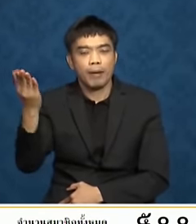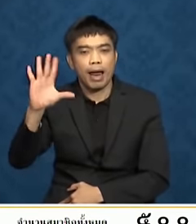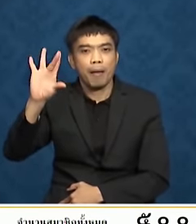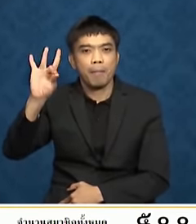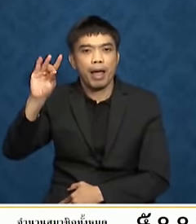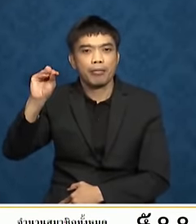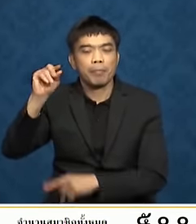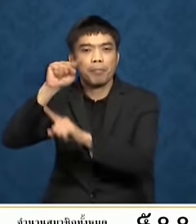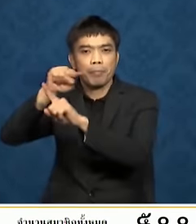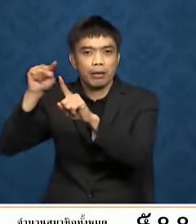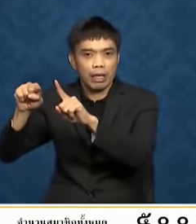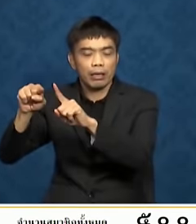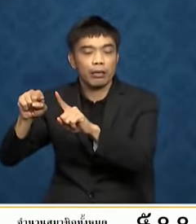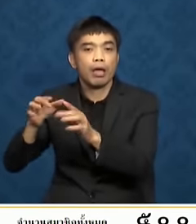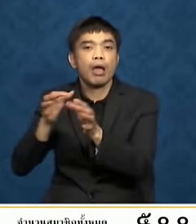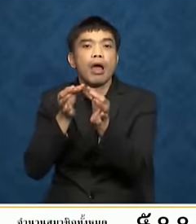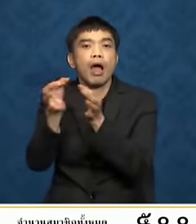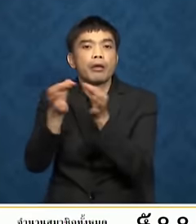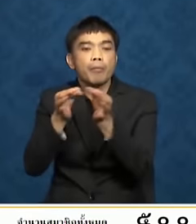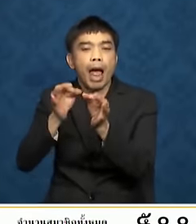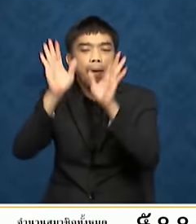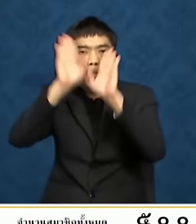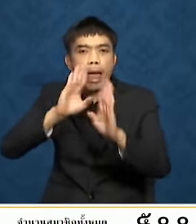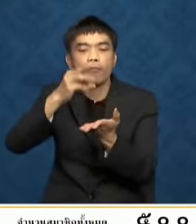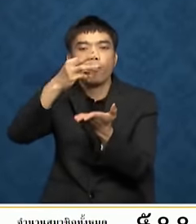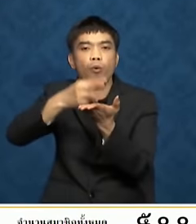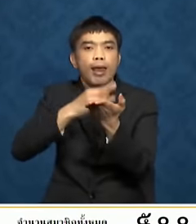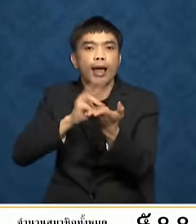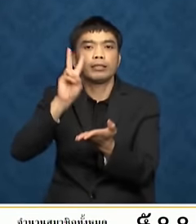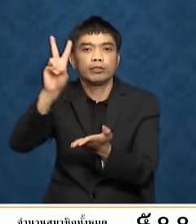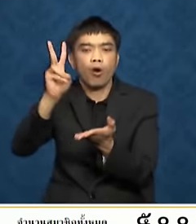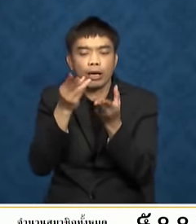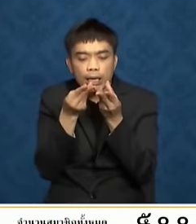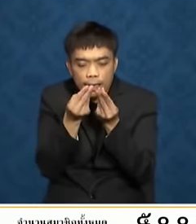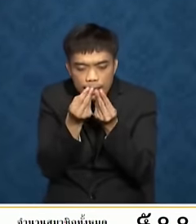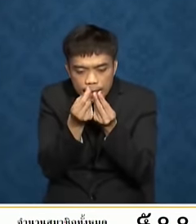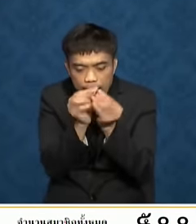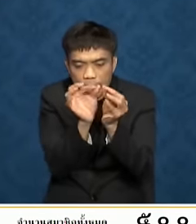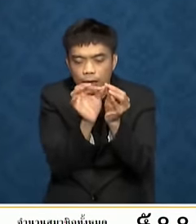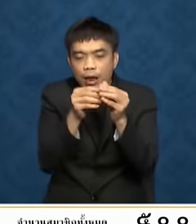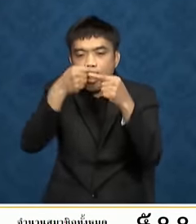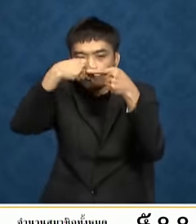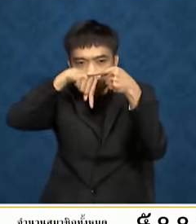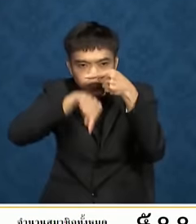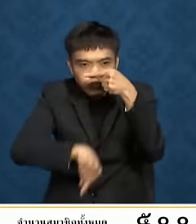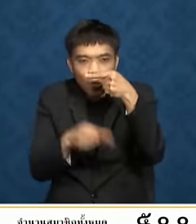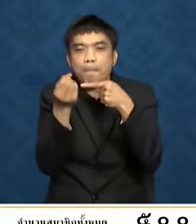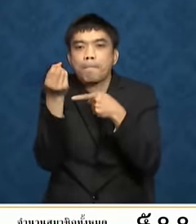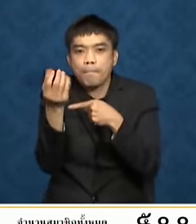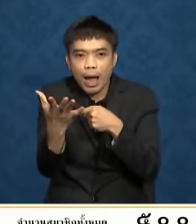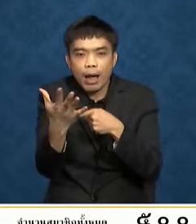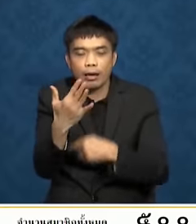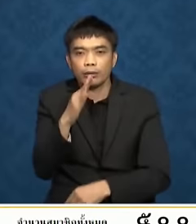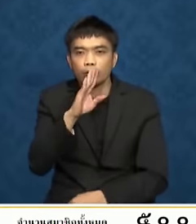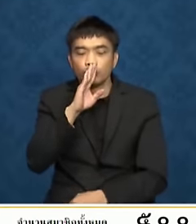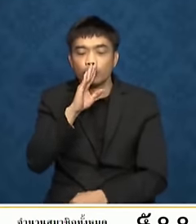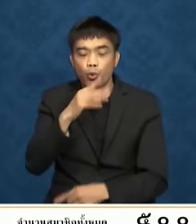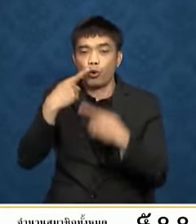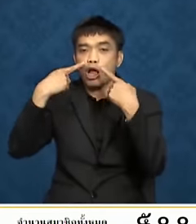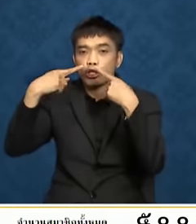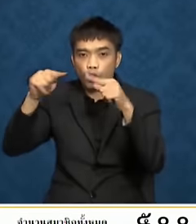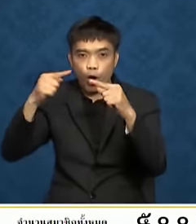อภิปรายแบบวาระที่ 2ท่านไปเล่นรายละเอียดรายบรรทัดเยอะซึ่งถ้าผมตอบท่าน